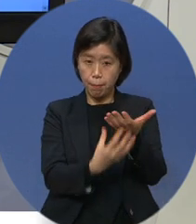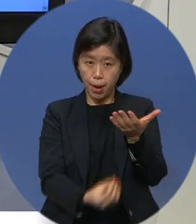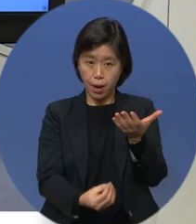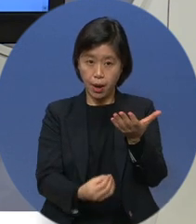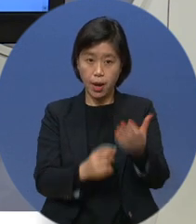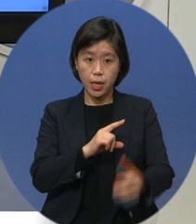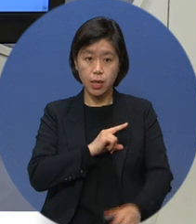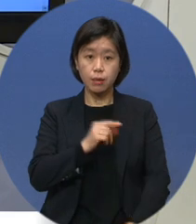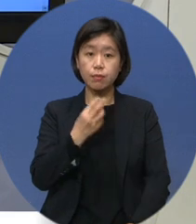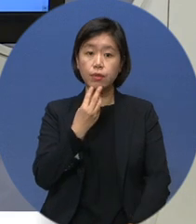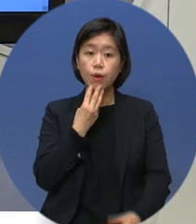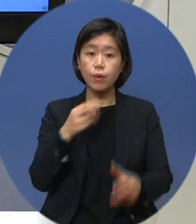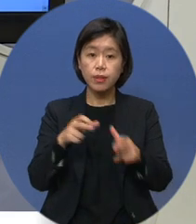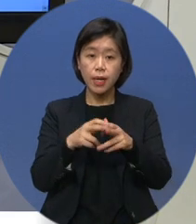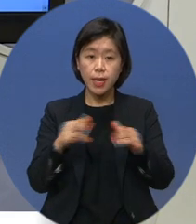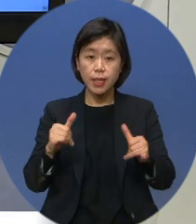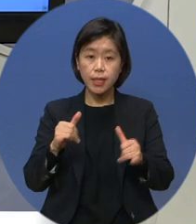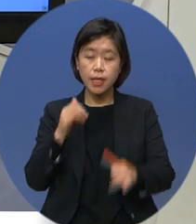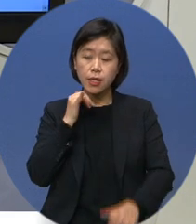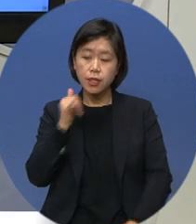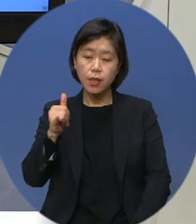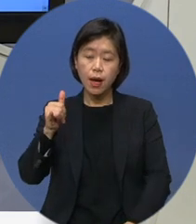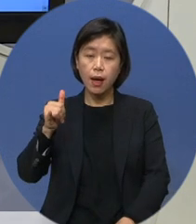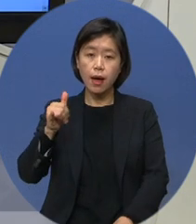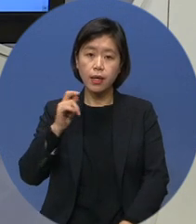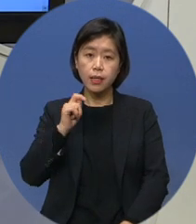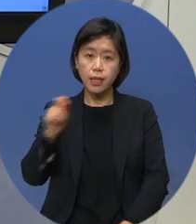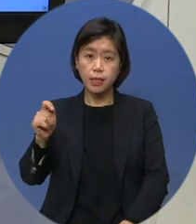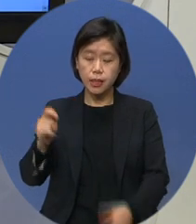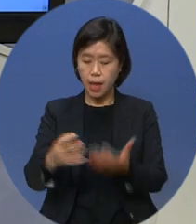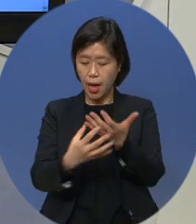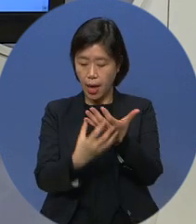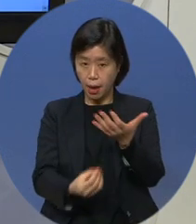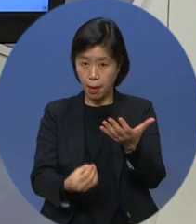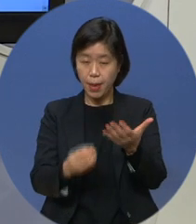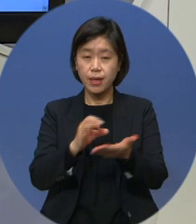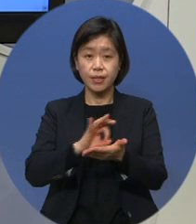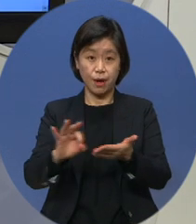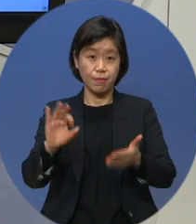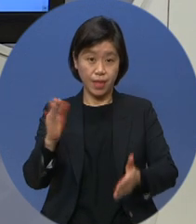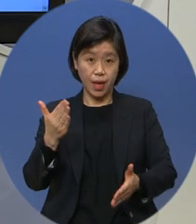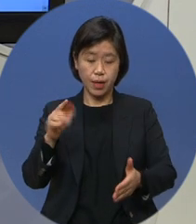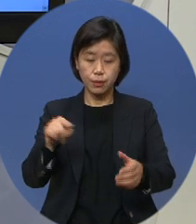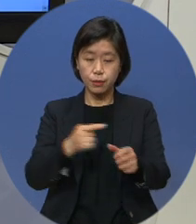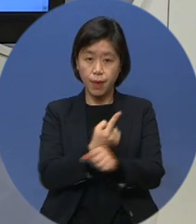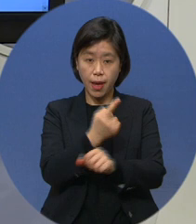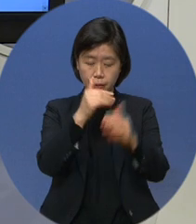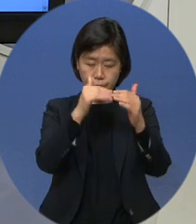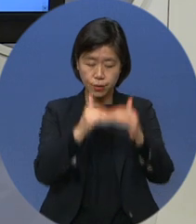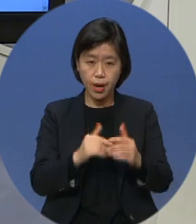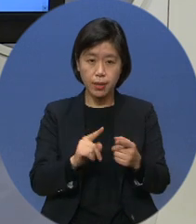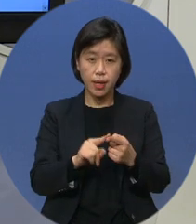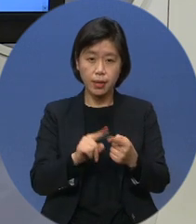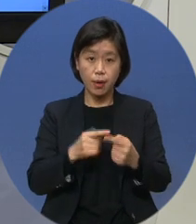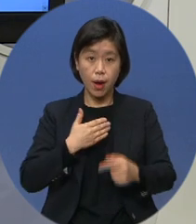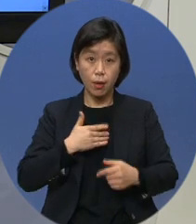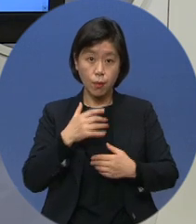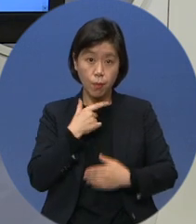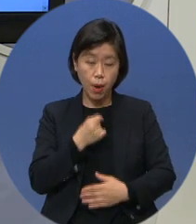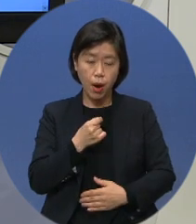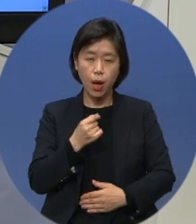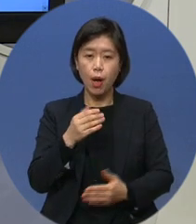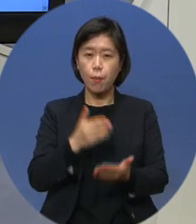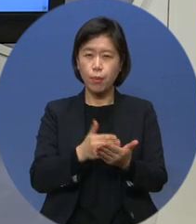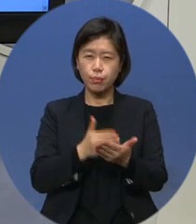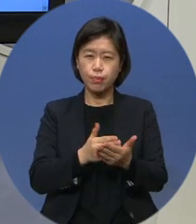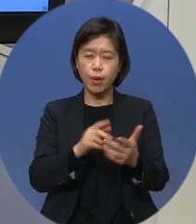콜택시 입을 내려받아 사용하면 됩니다 이밖에 자세한 사항은 외 편 우소 홈페이지와 장애인 신문 복지 tv